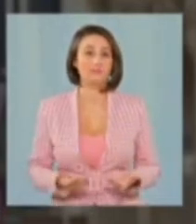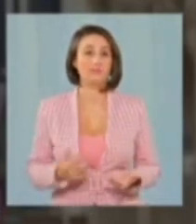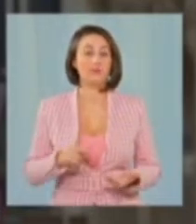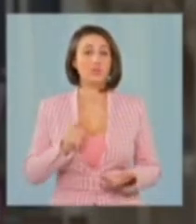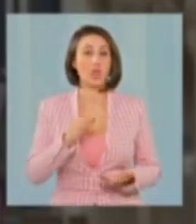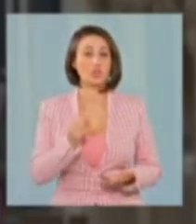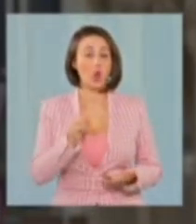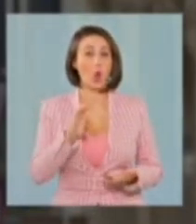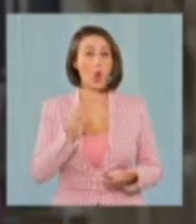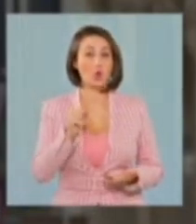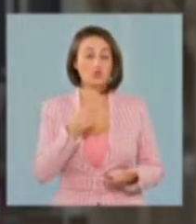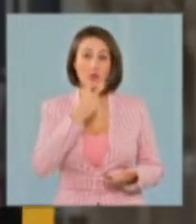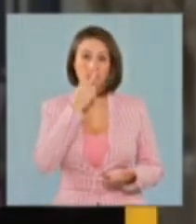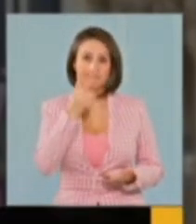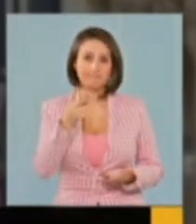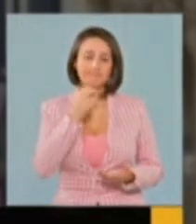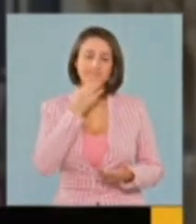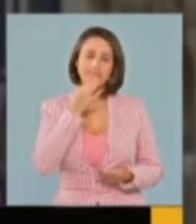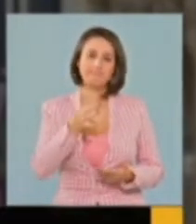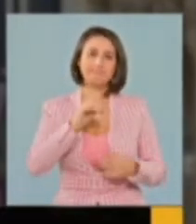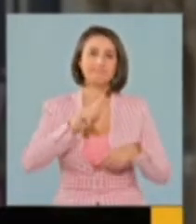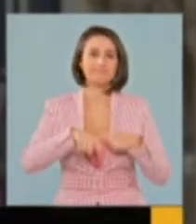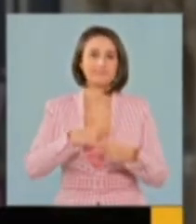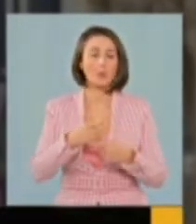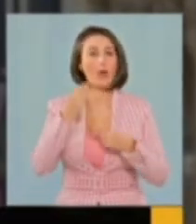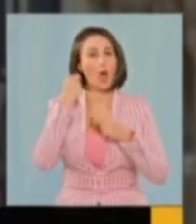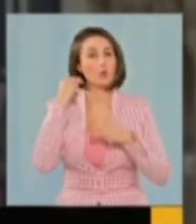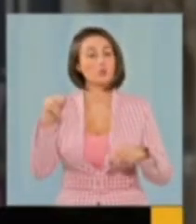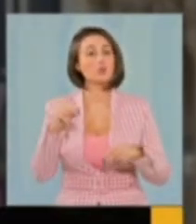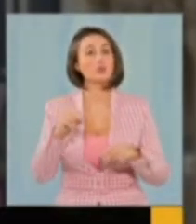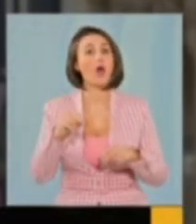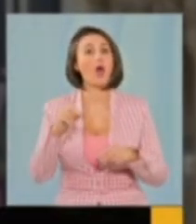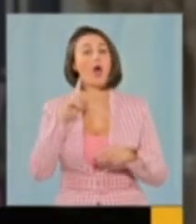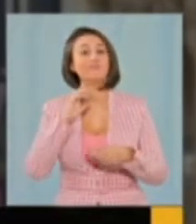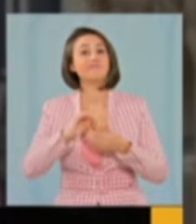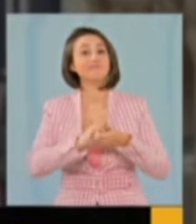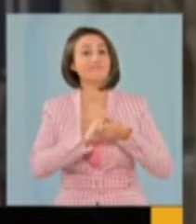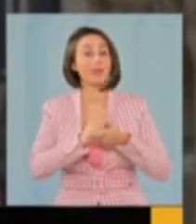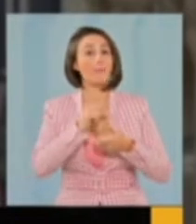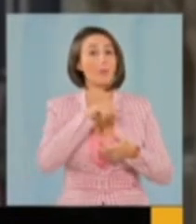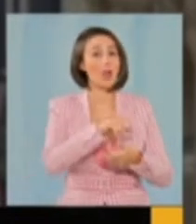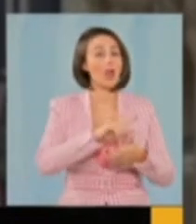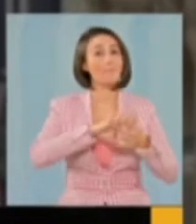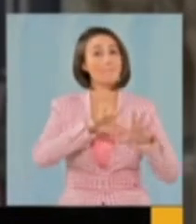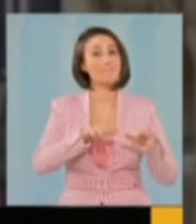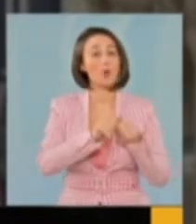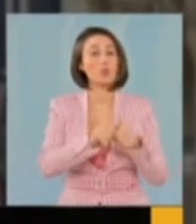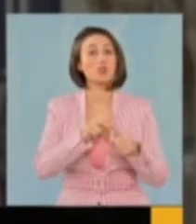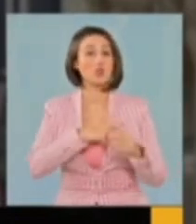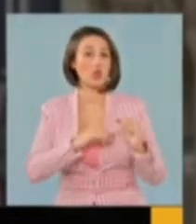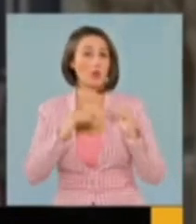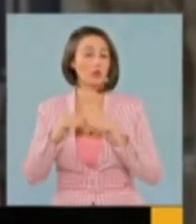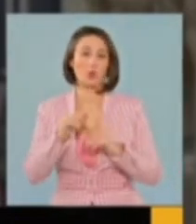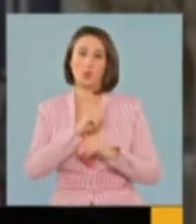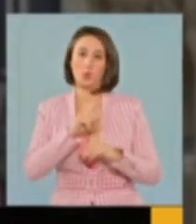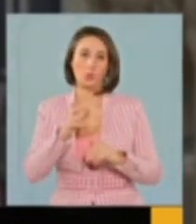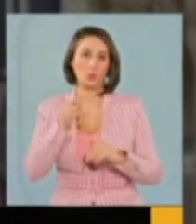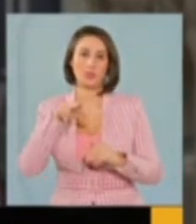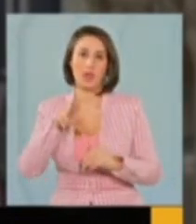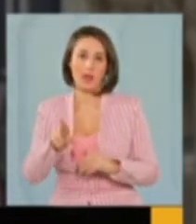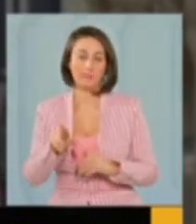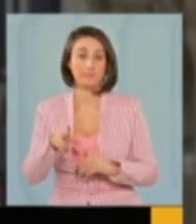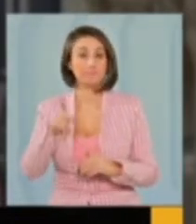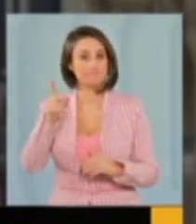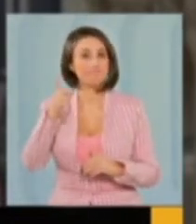Dacian Cioloș a reacționat imediat după anunțul veștii că PNL a ales să meargă mai departe cu PSD și nu cu USR.